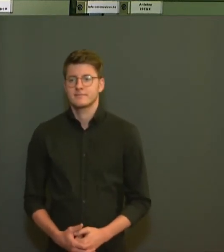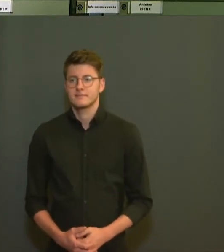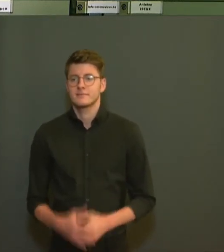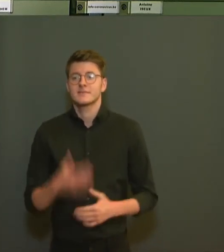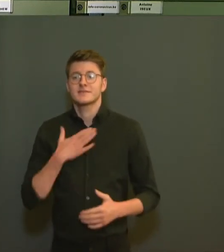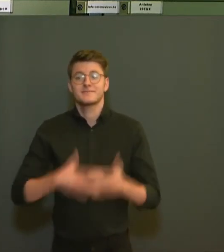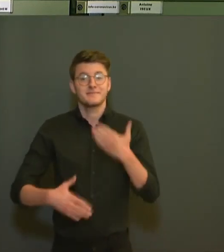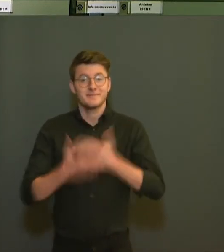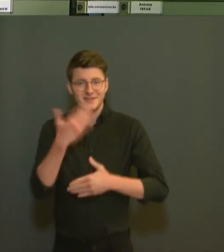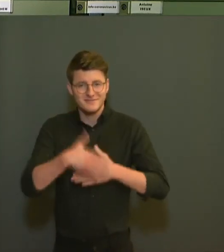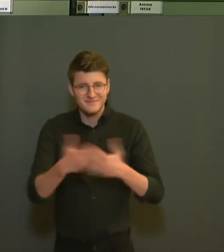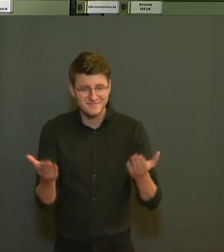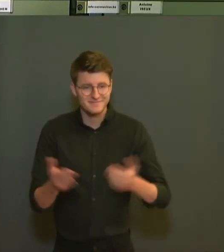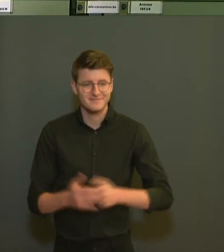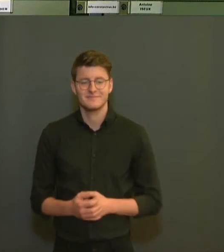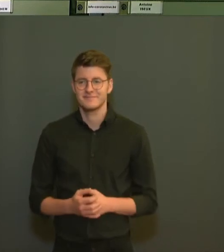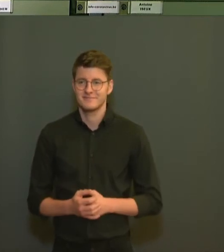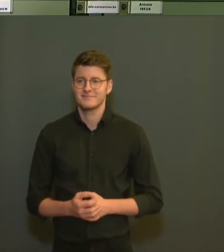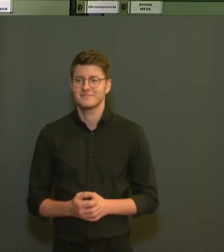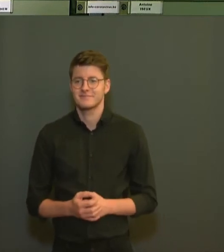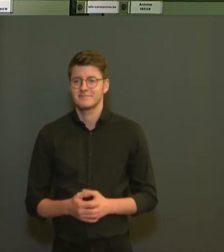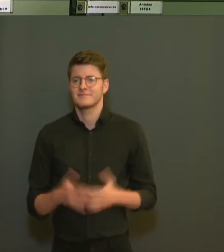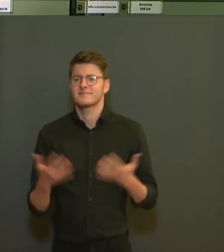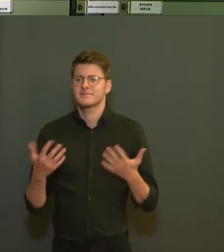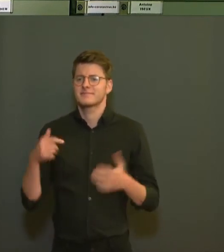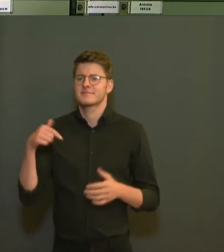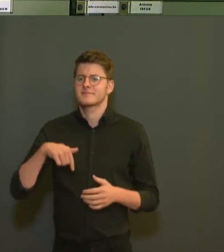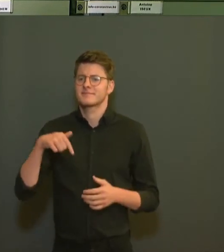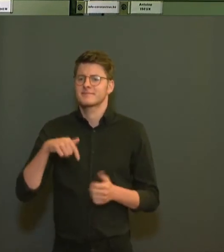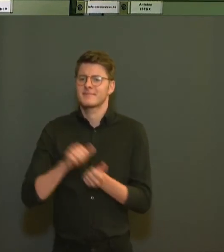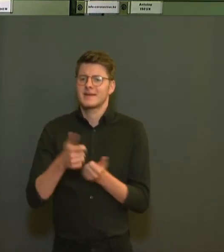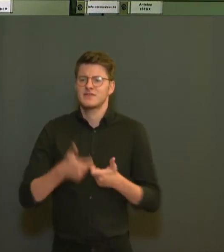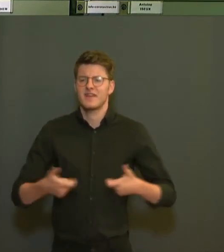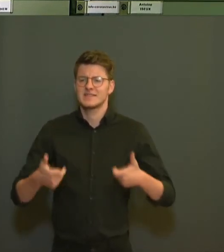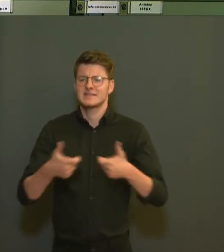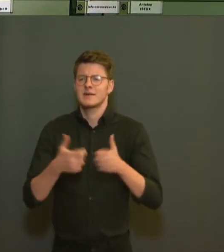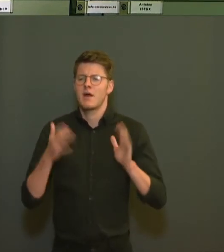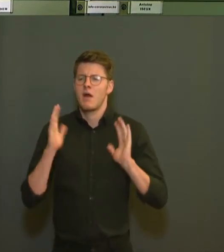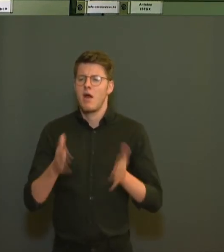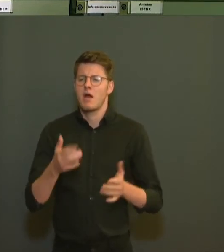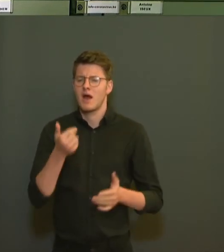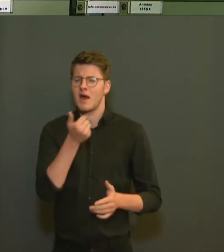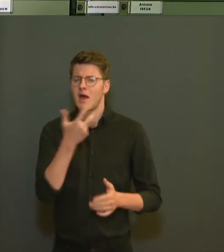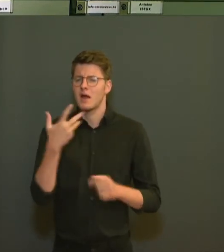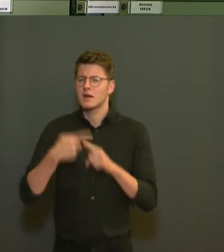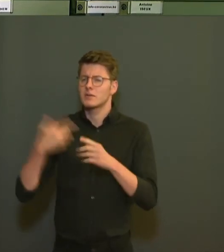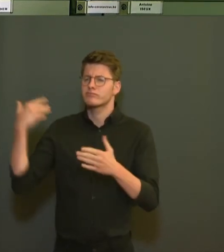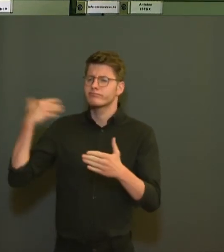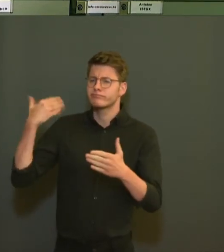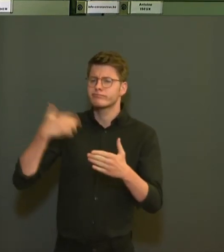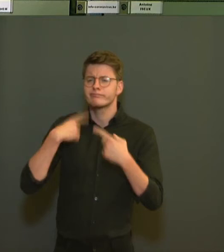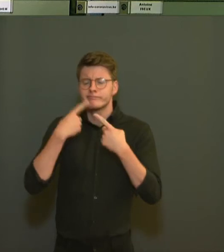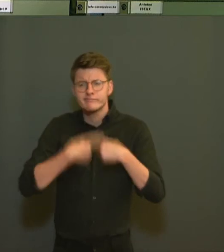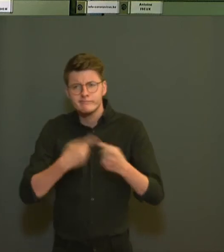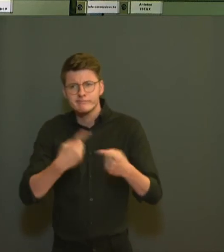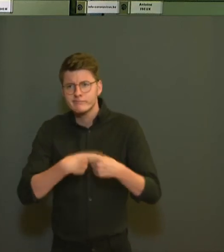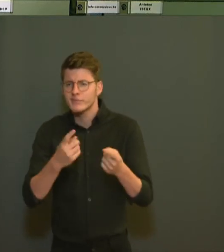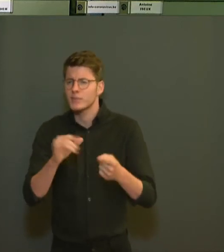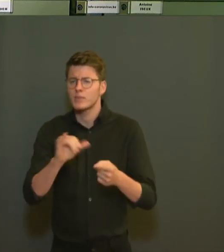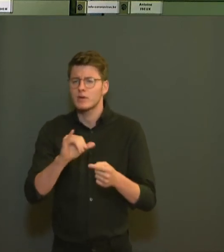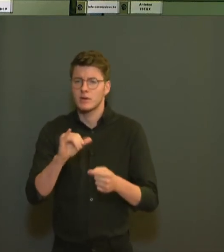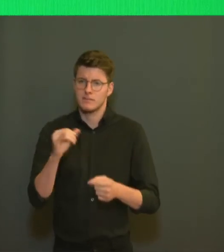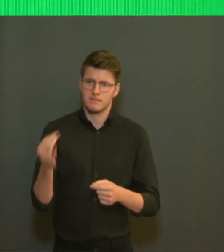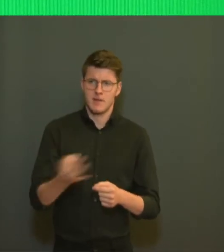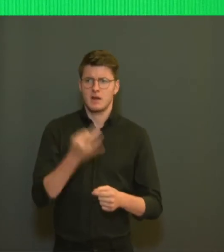Goedemorgen. We hebben het hier tijdens deze briefings al een aantal keer aangehaald dat het belangrijk is dat medische